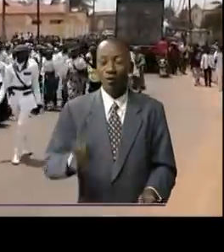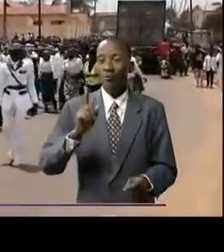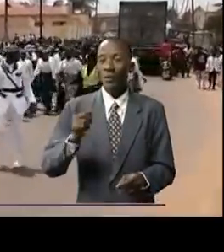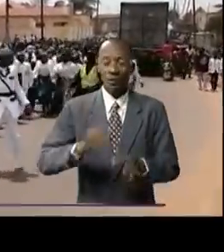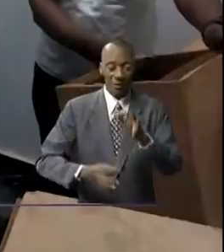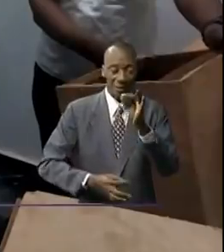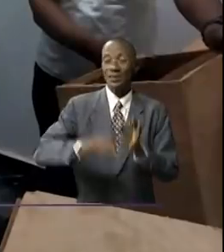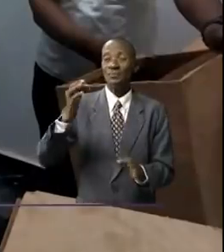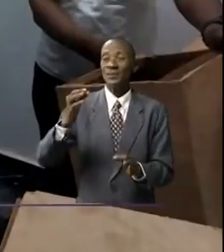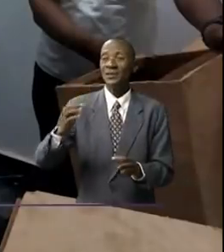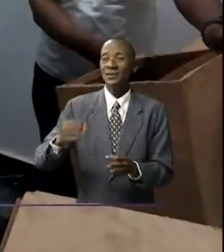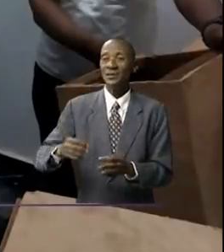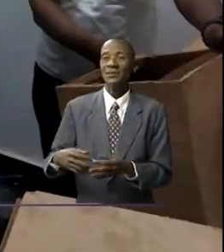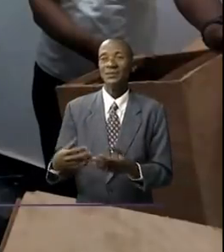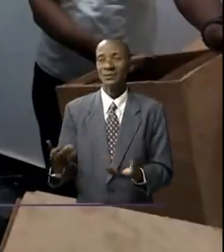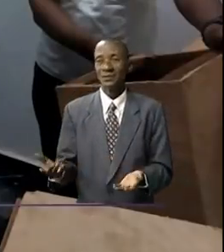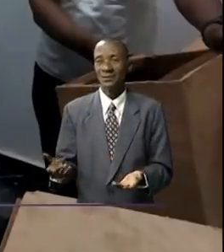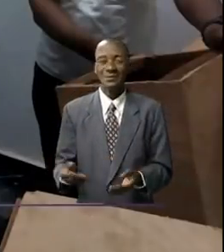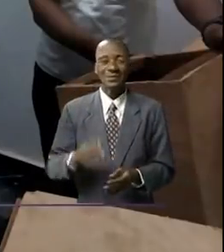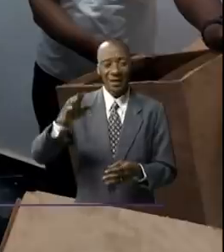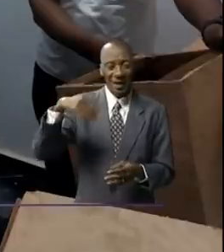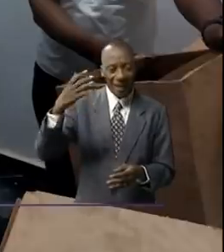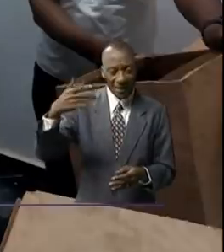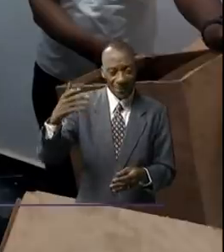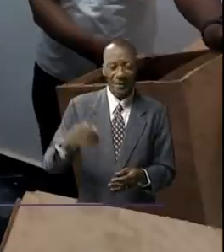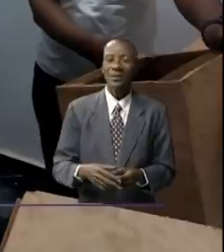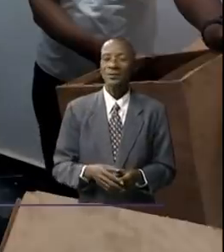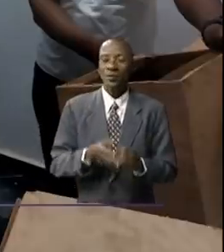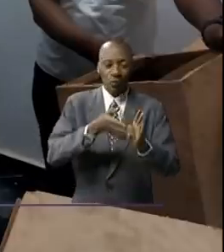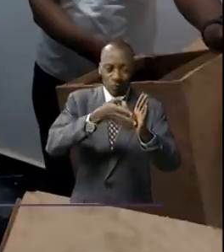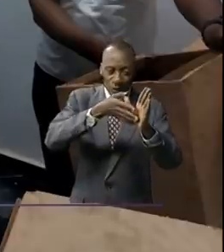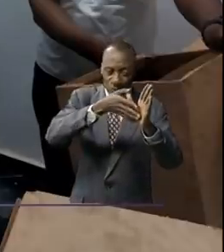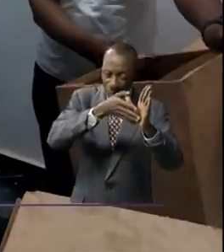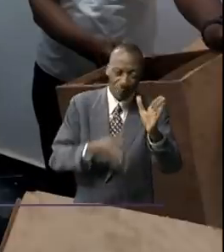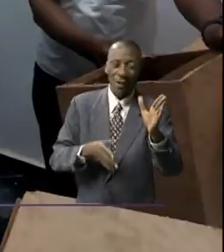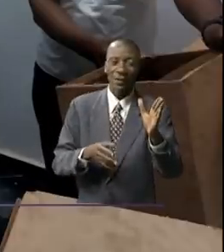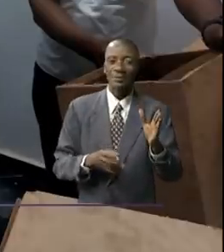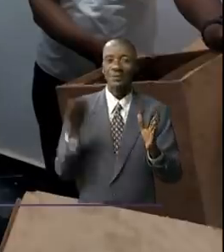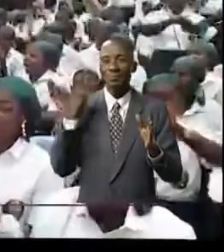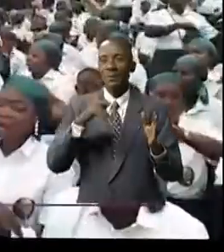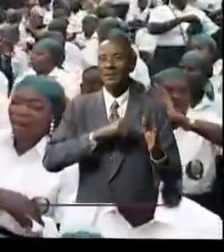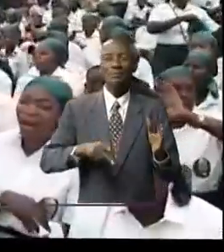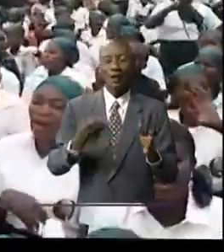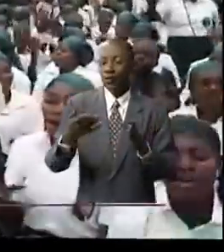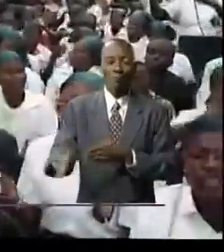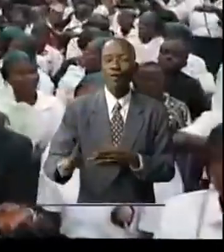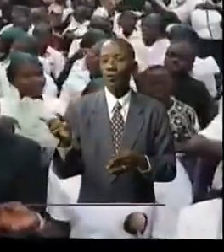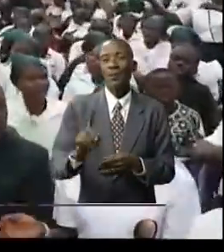été aussitôt fusillé, mais il n'avait pas succombé des balles tirées sur lui.